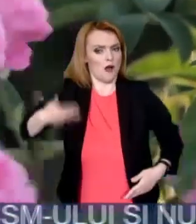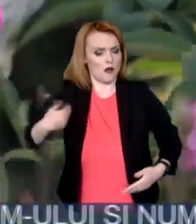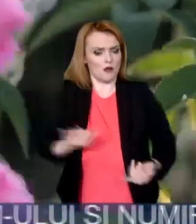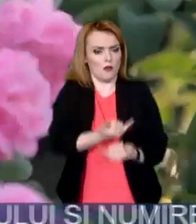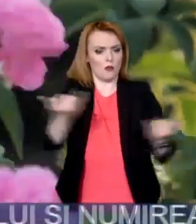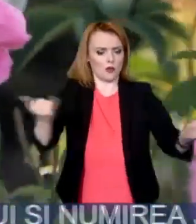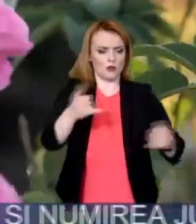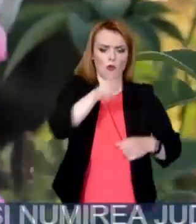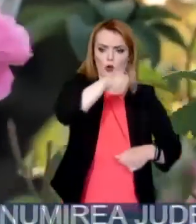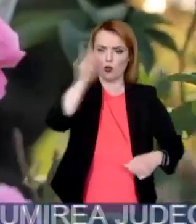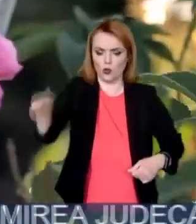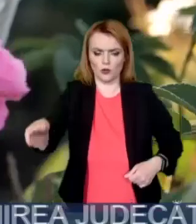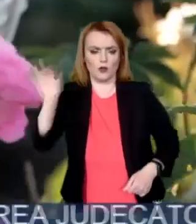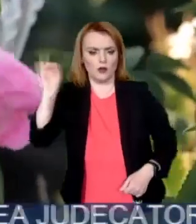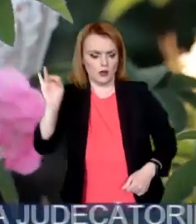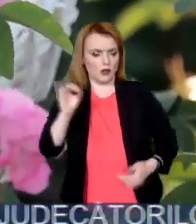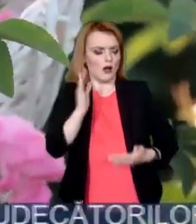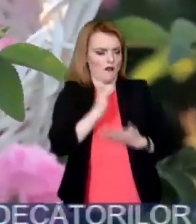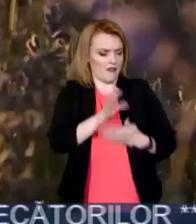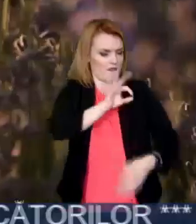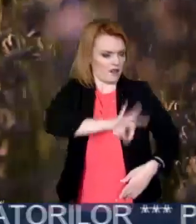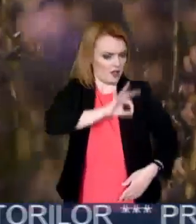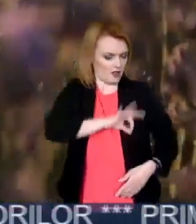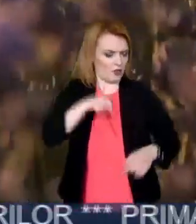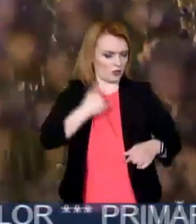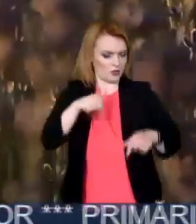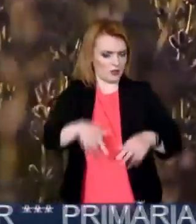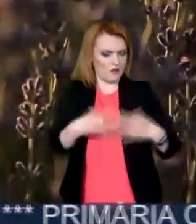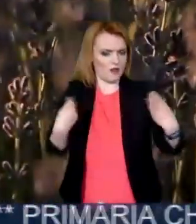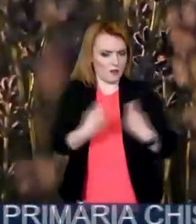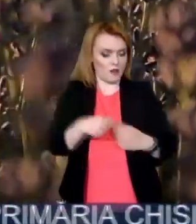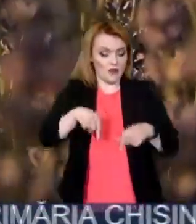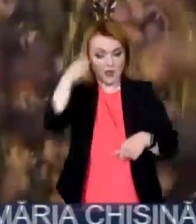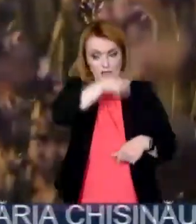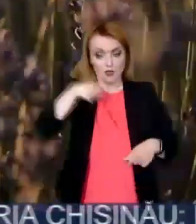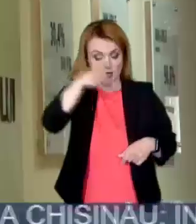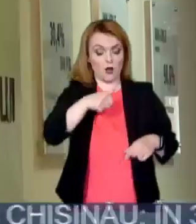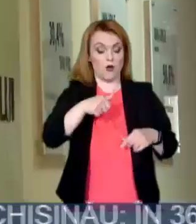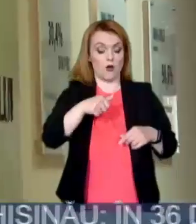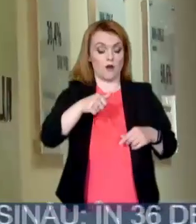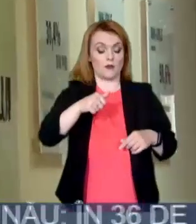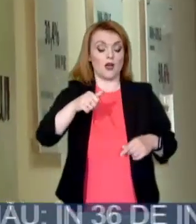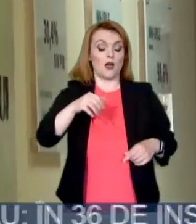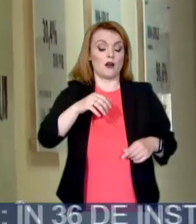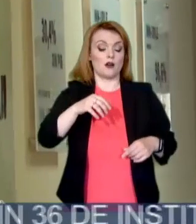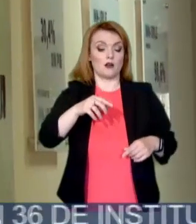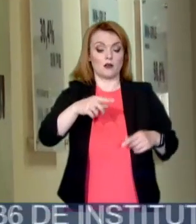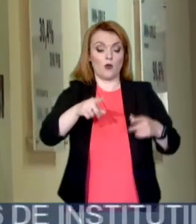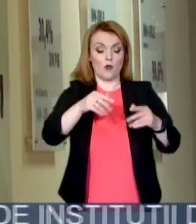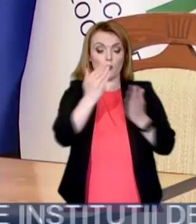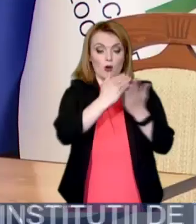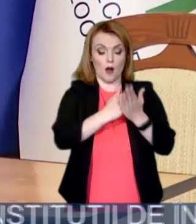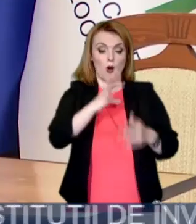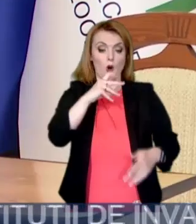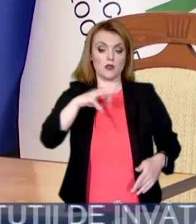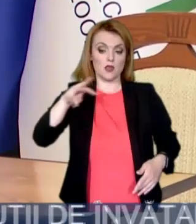atât societății cât și venituri în familie. Anul acesta, ODIHM a pus la dispoziția tinerilor mai multe